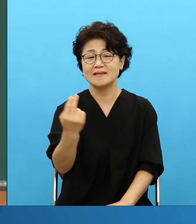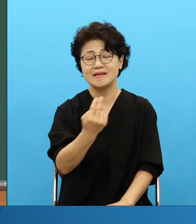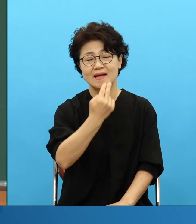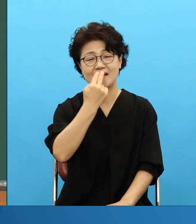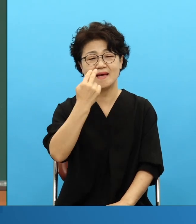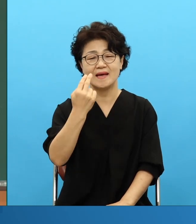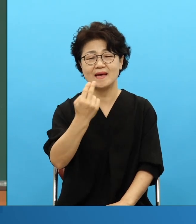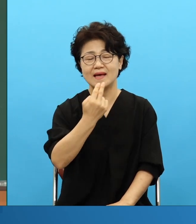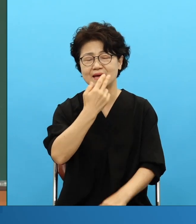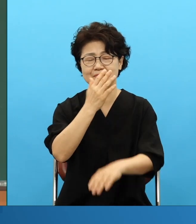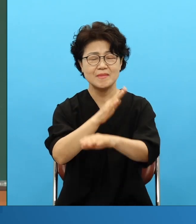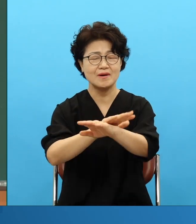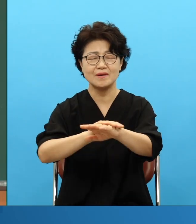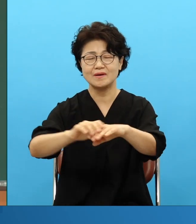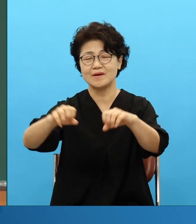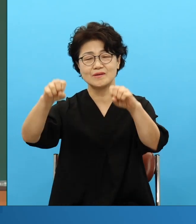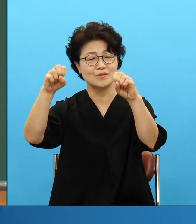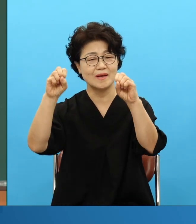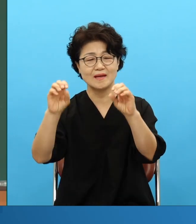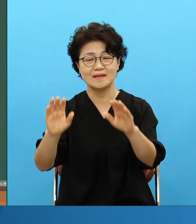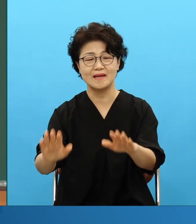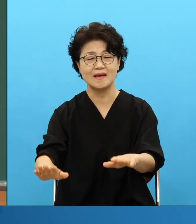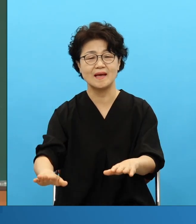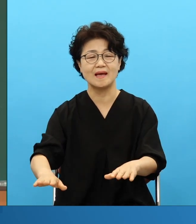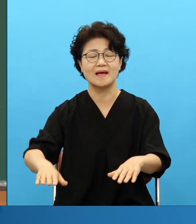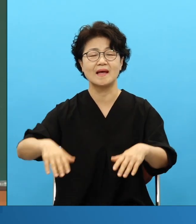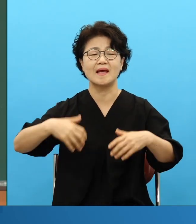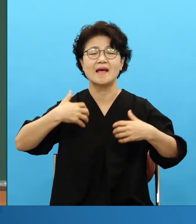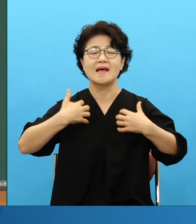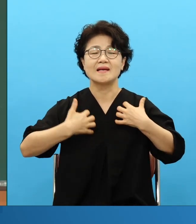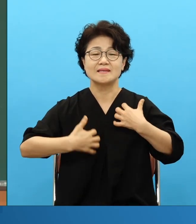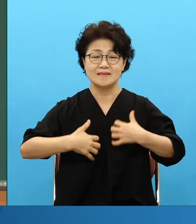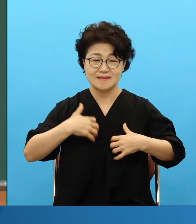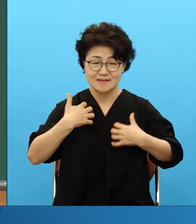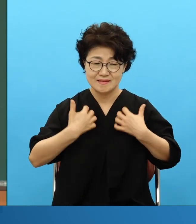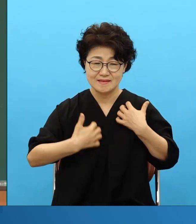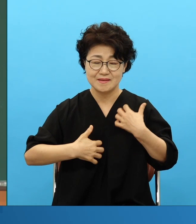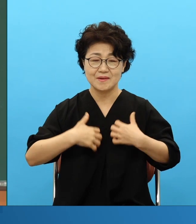내 생명 헛되네.